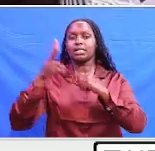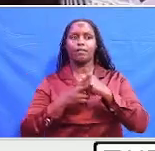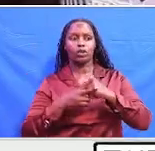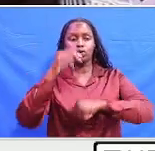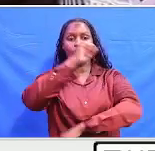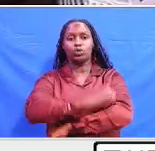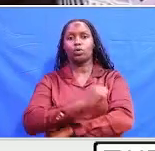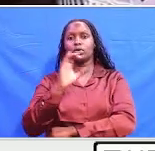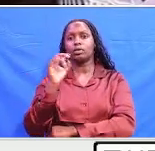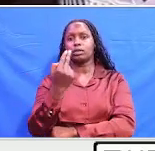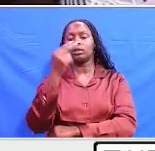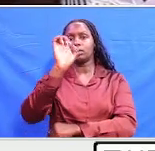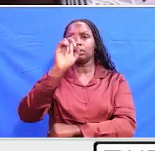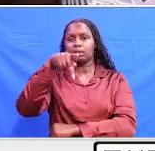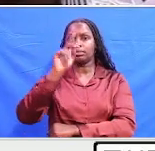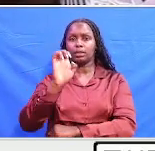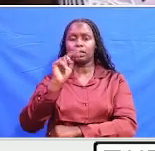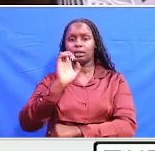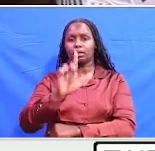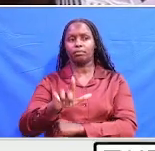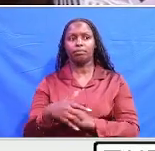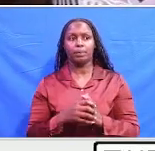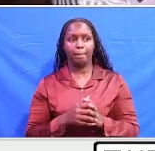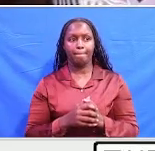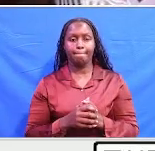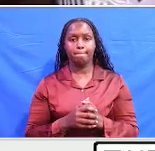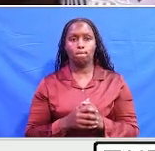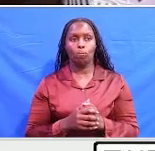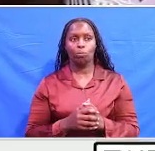Chepkemel. Chepsaite sasa imefika kiwango ya